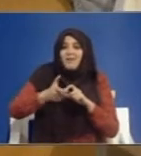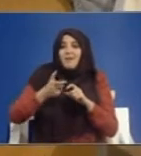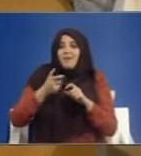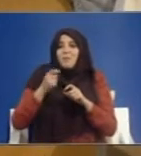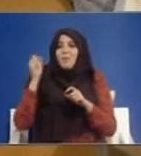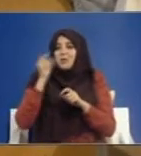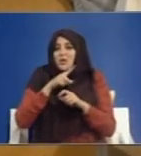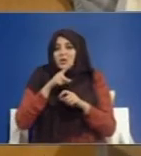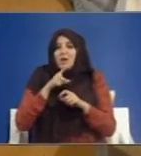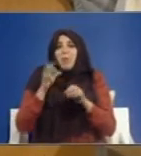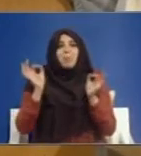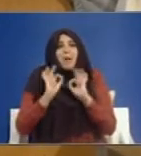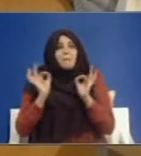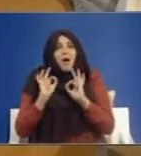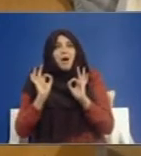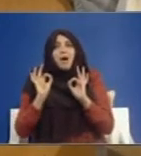الكاذب،